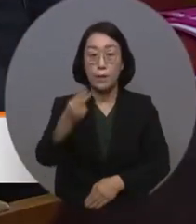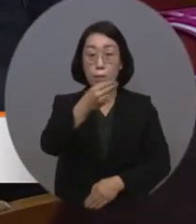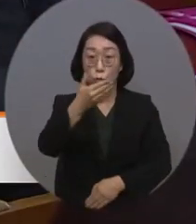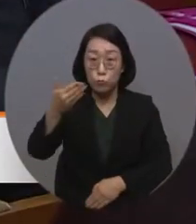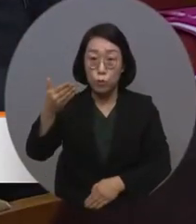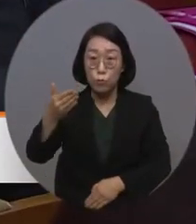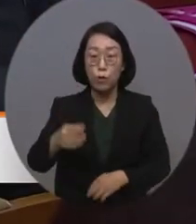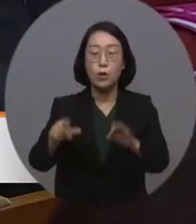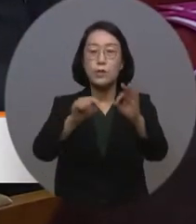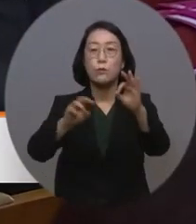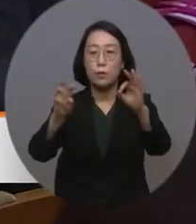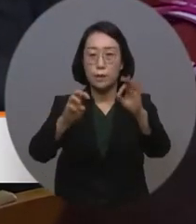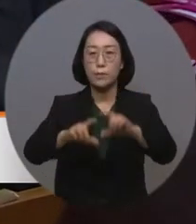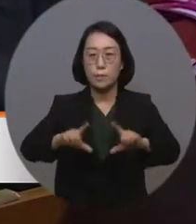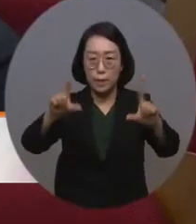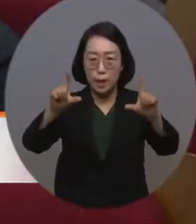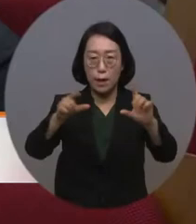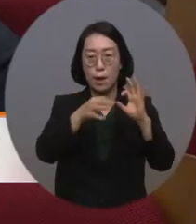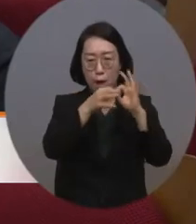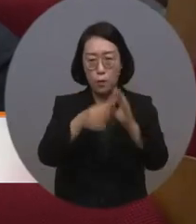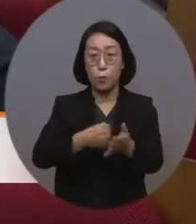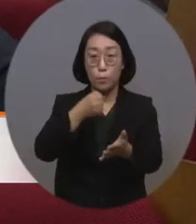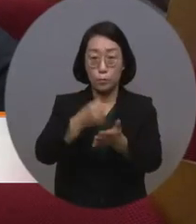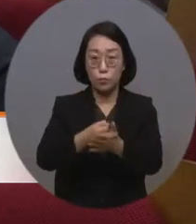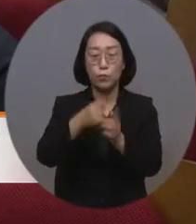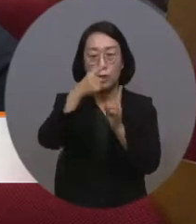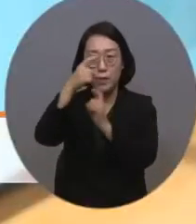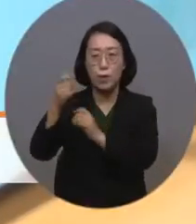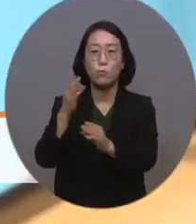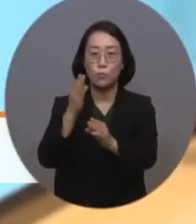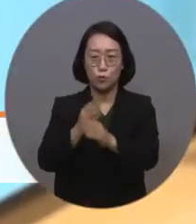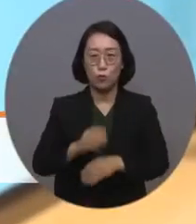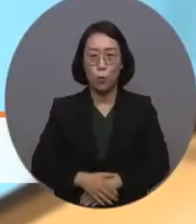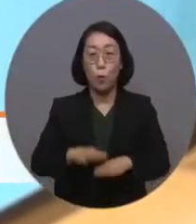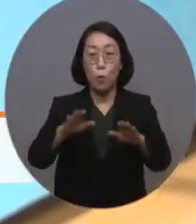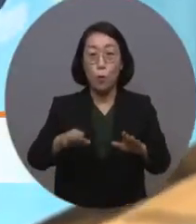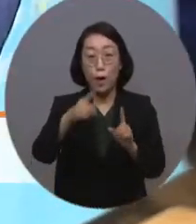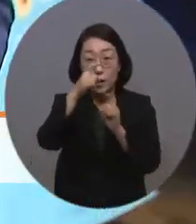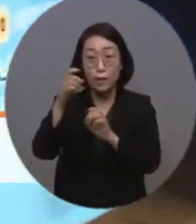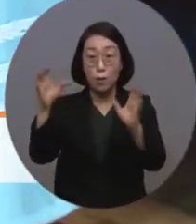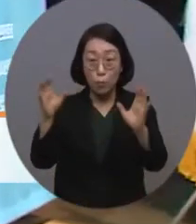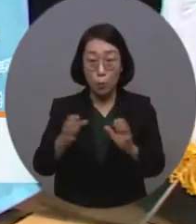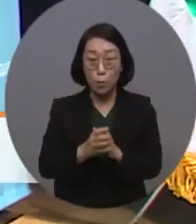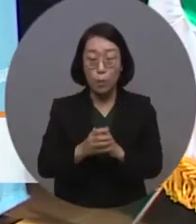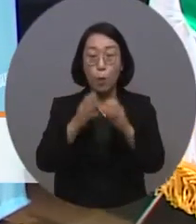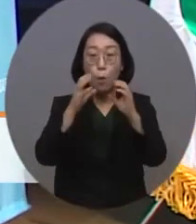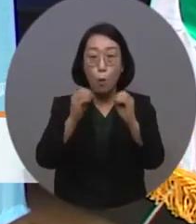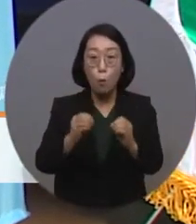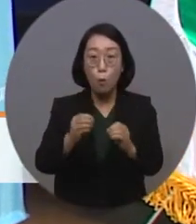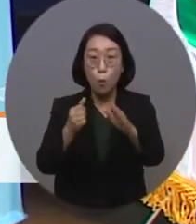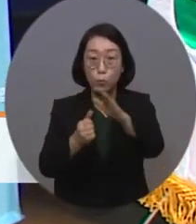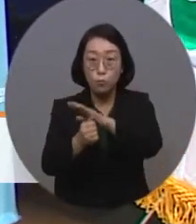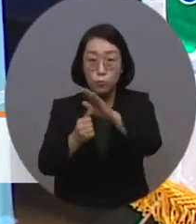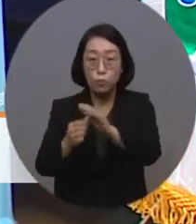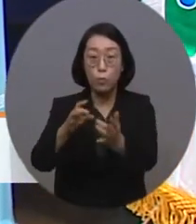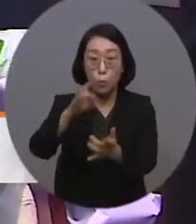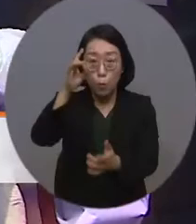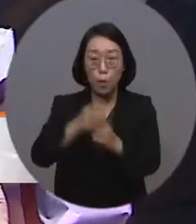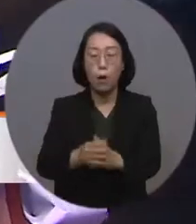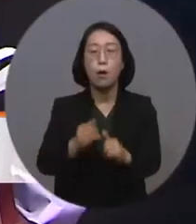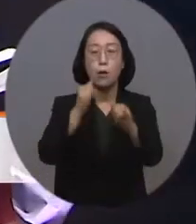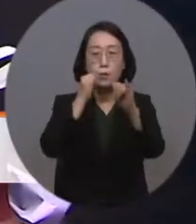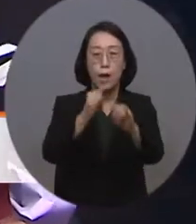10월 30일을 지정해 기념하고 있습니다. 올해 기념식에서는 홍보대사 위촉, 유공자 포상